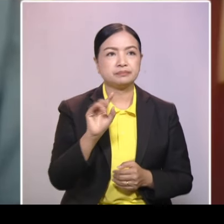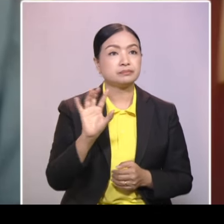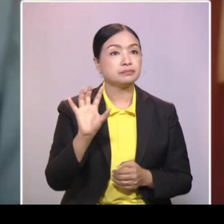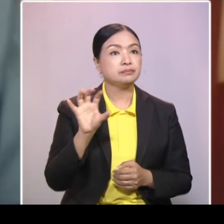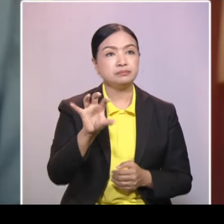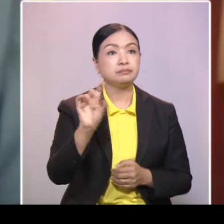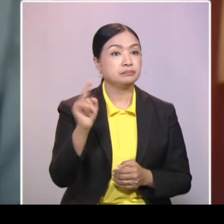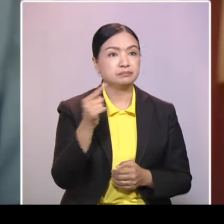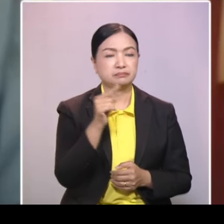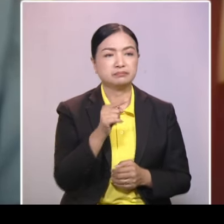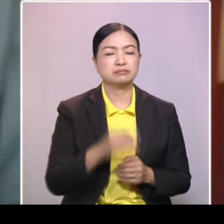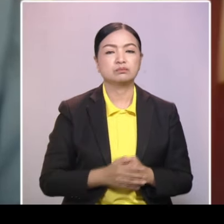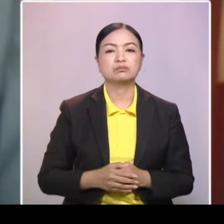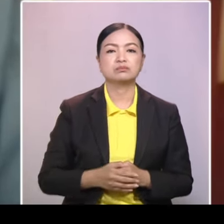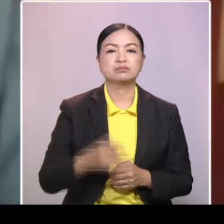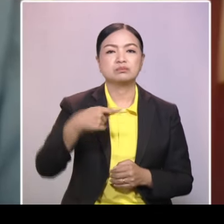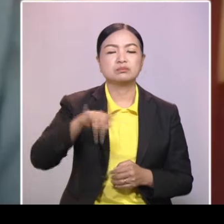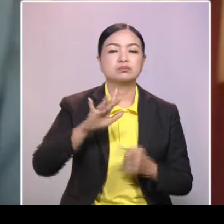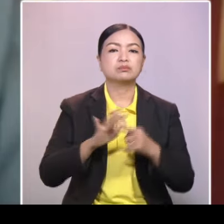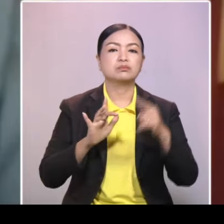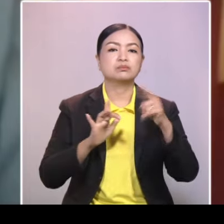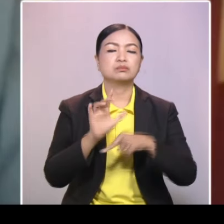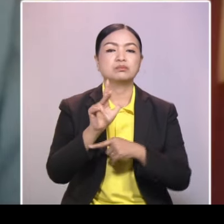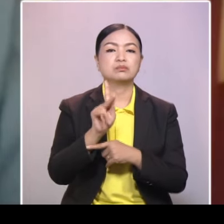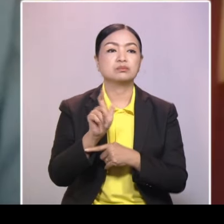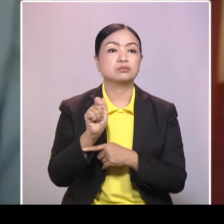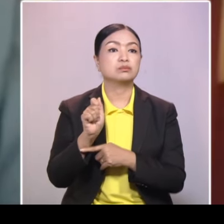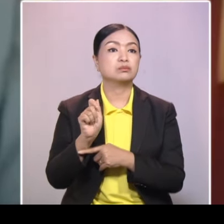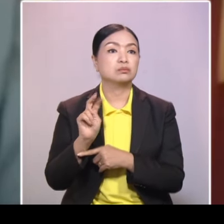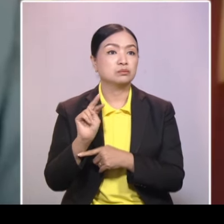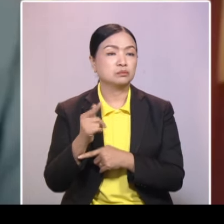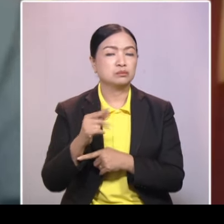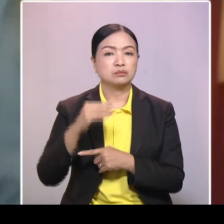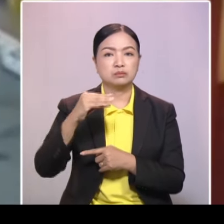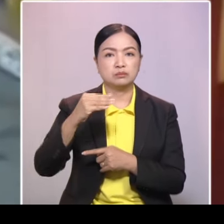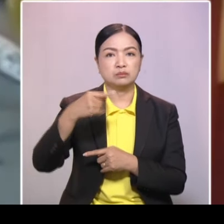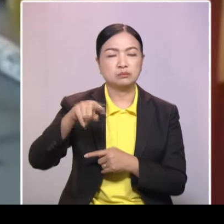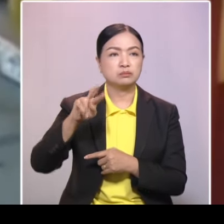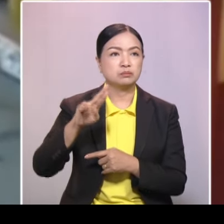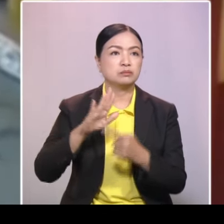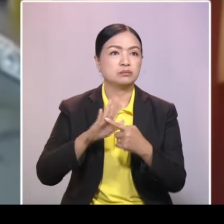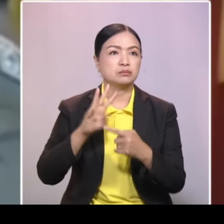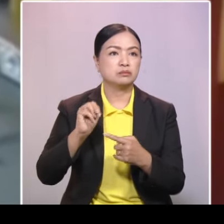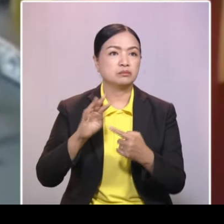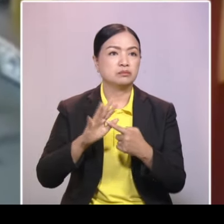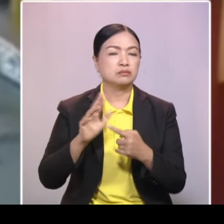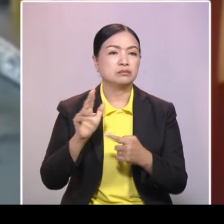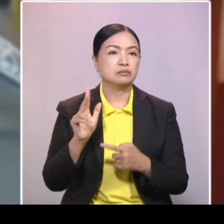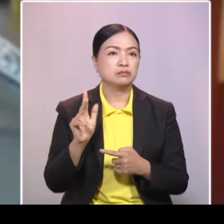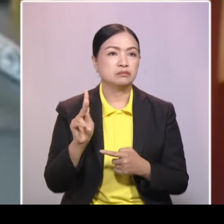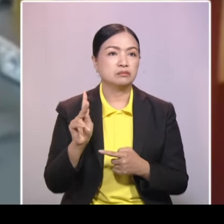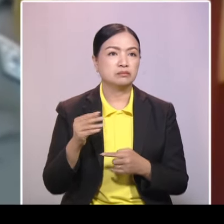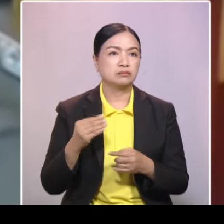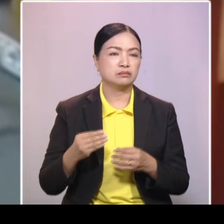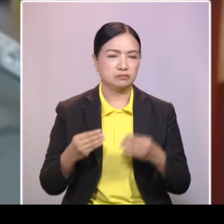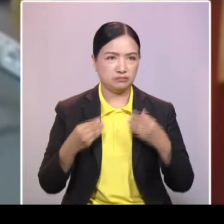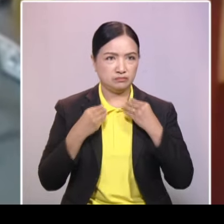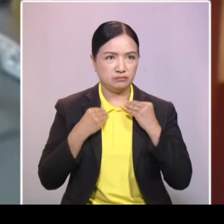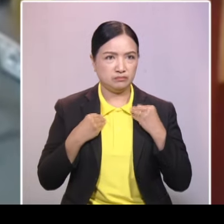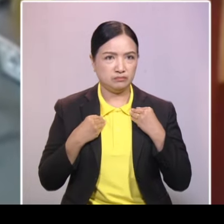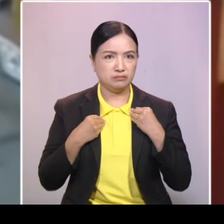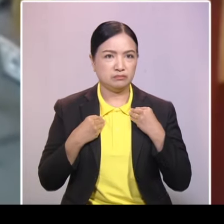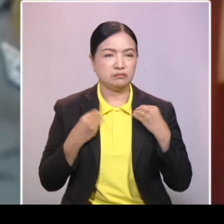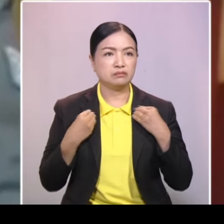็นขวนใจโเชียลผู้กรอง Pro Macคผชมดทำไมถงเรียกวา Pro Macต้องไหน Pro Mac ครัดูปกเสื้อรางซ้ายเข